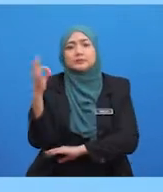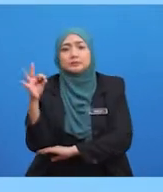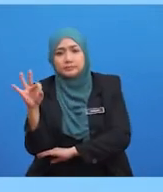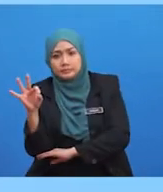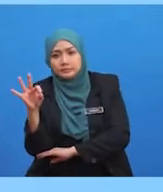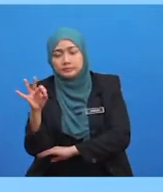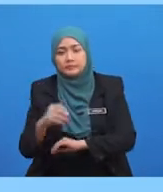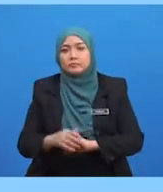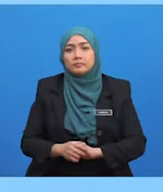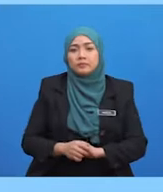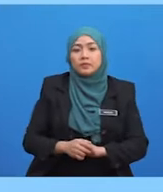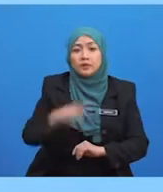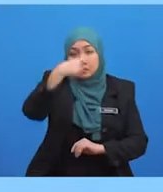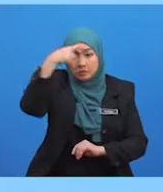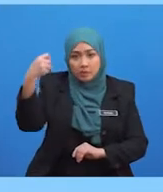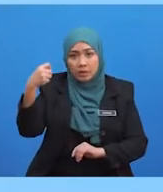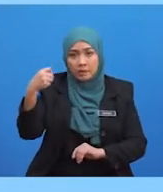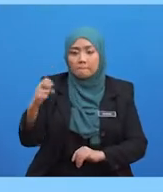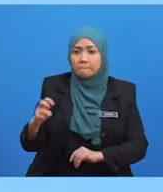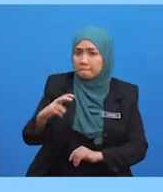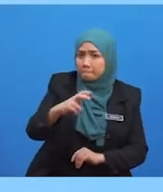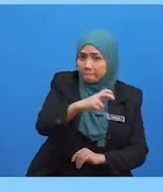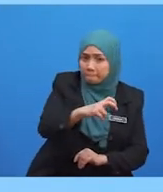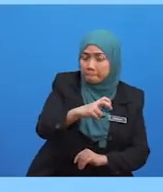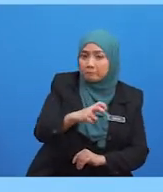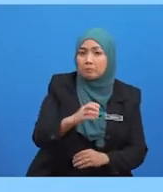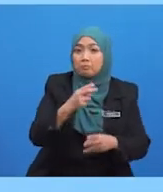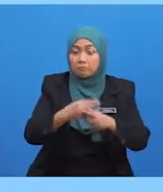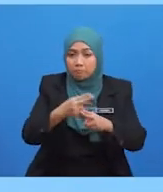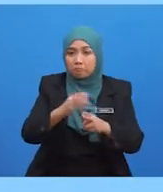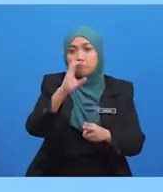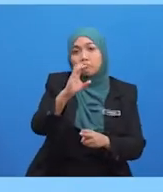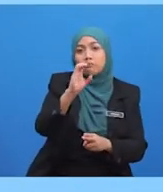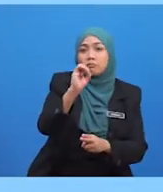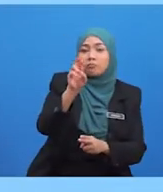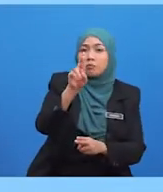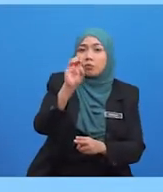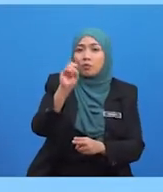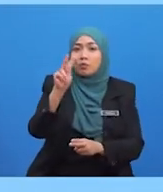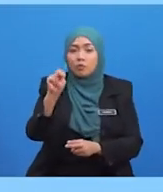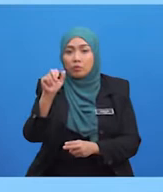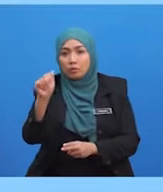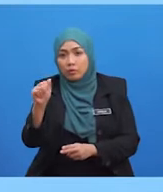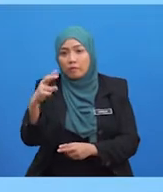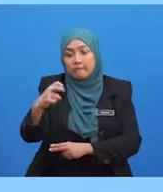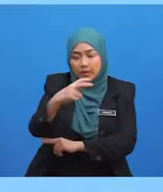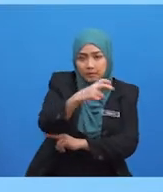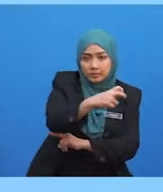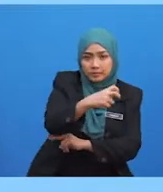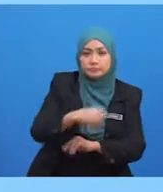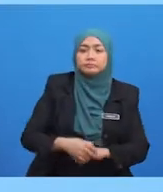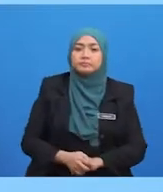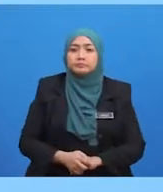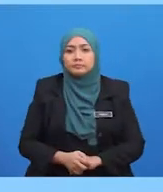oleh virus yang dinamakan coronavirus. Berikut ialah langkah-langkah pencegahan